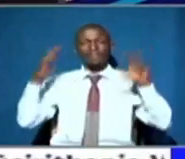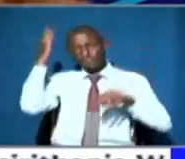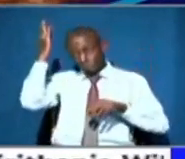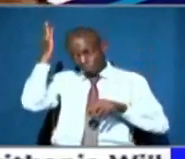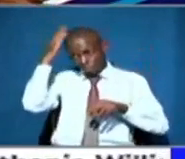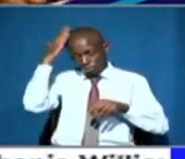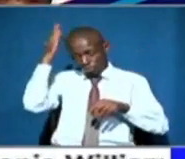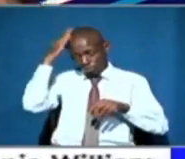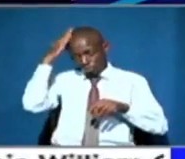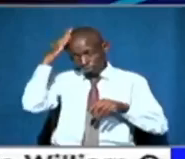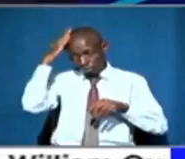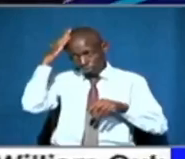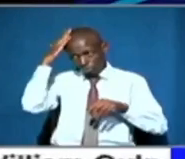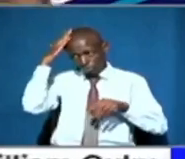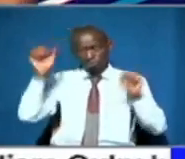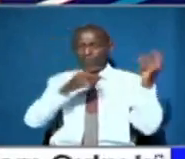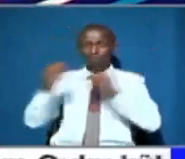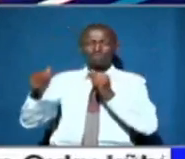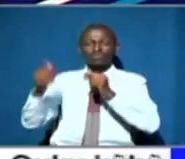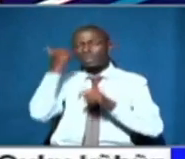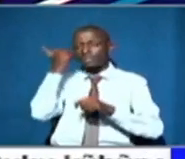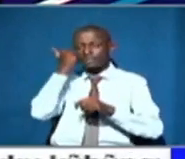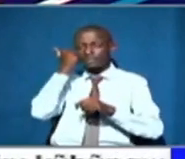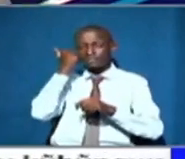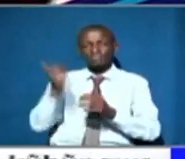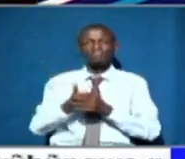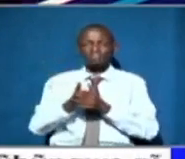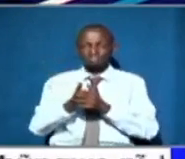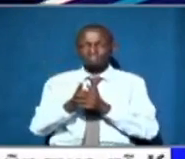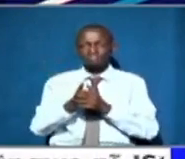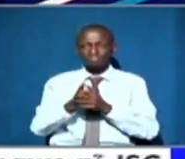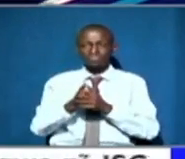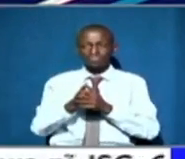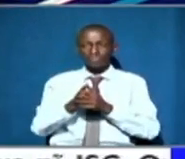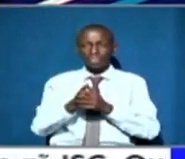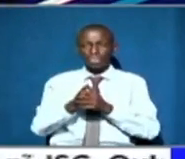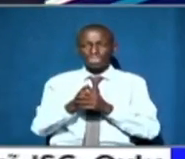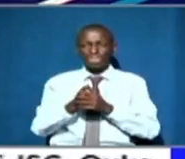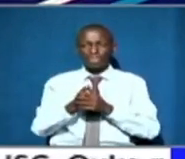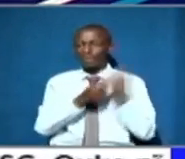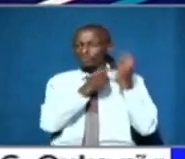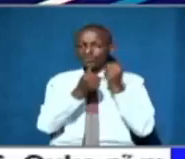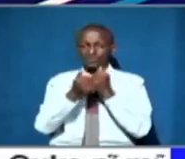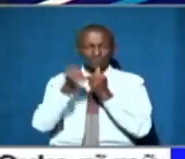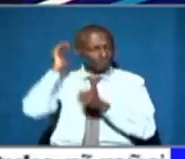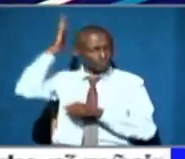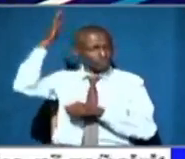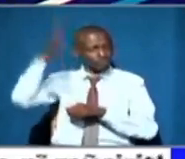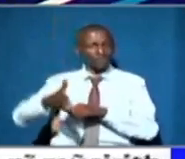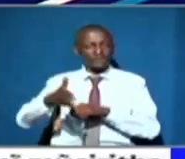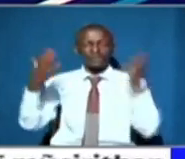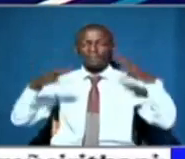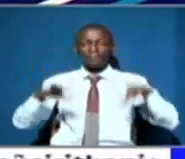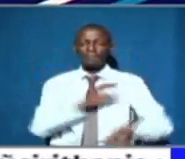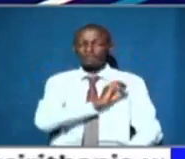itu na itu riri no riguthira no ri mbura ni kura ya itu riri rithire uguo andu